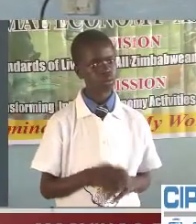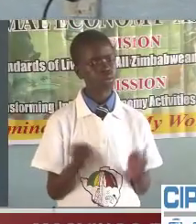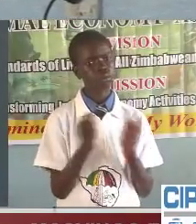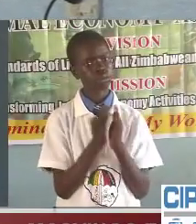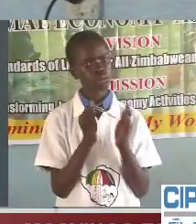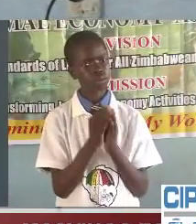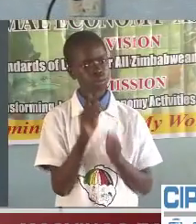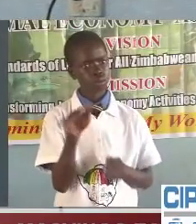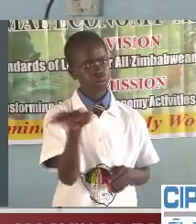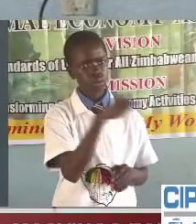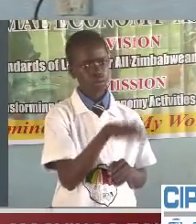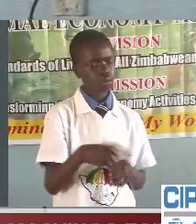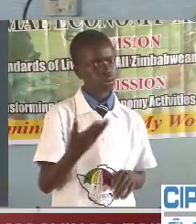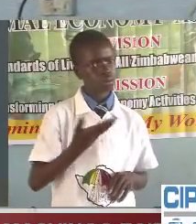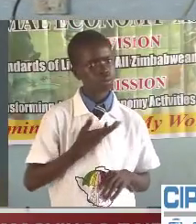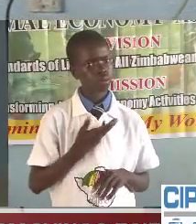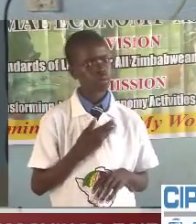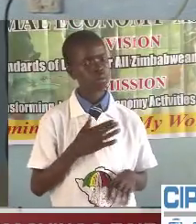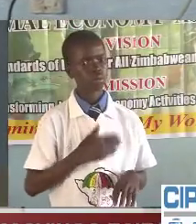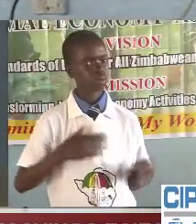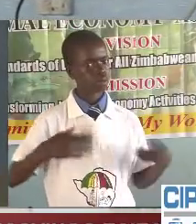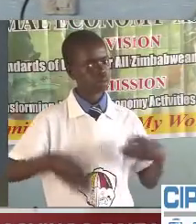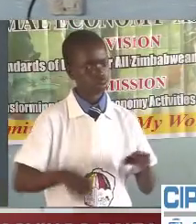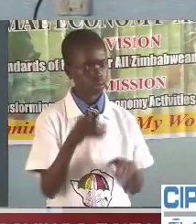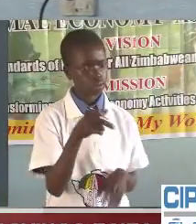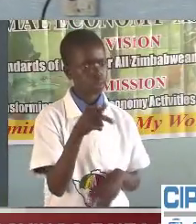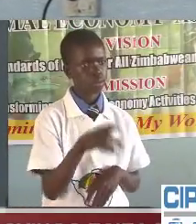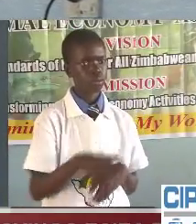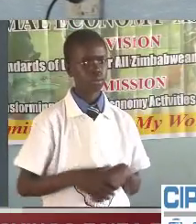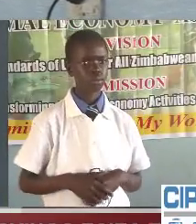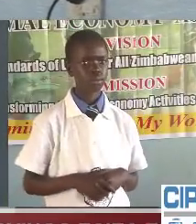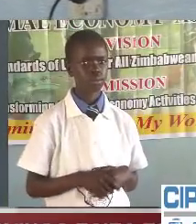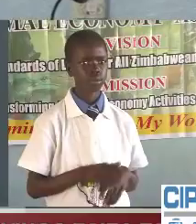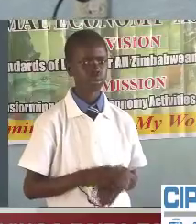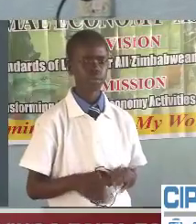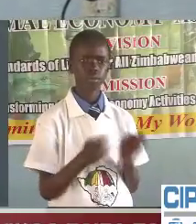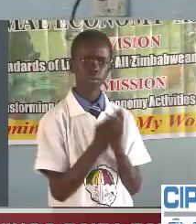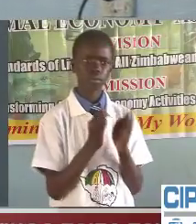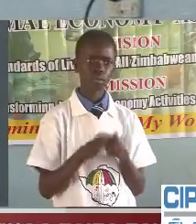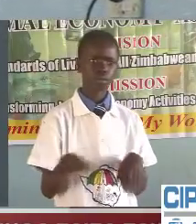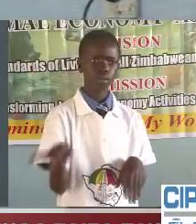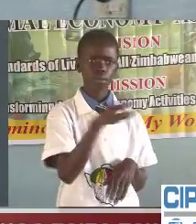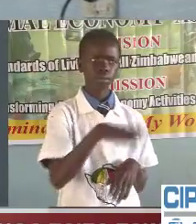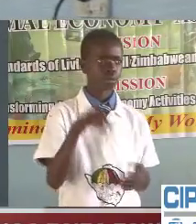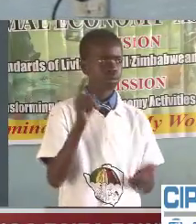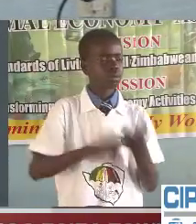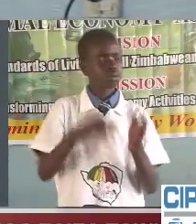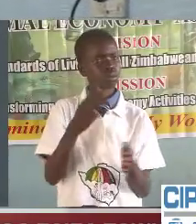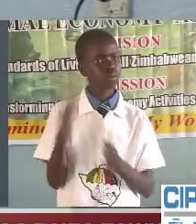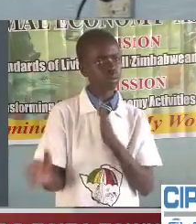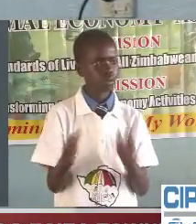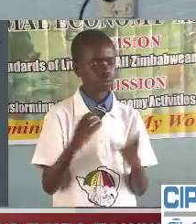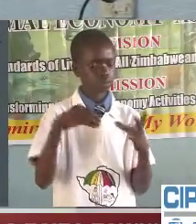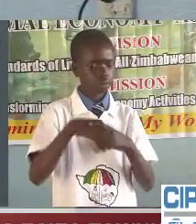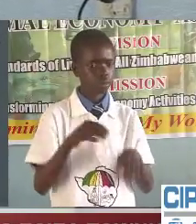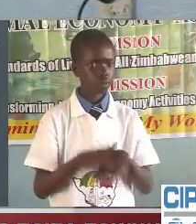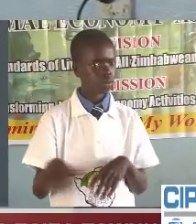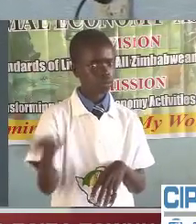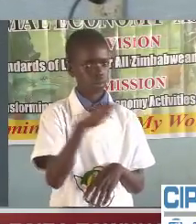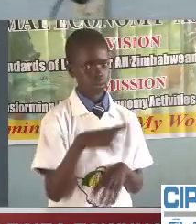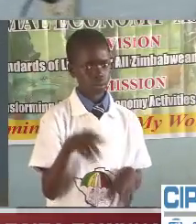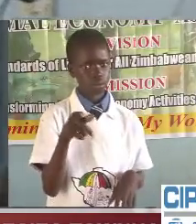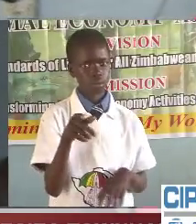kuda kuti sakansela vari kuda kupinda, handiti ka ko health and safety yamuchaprovidha kune ivavo sezvotaura